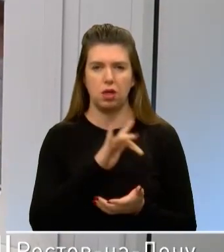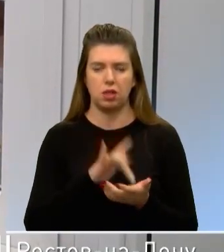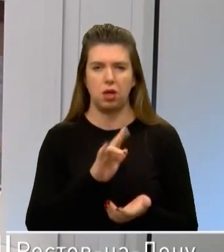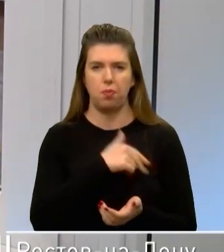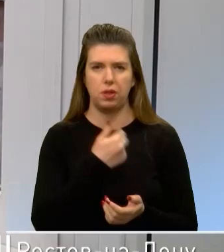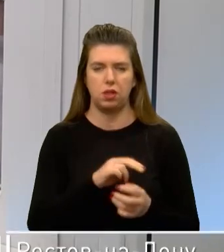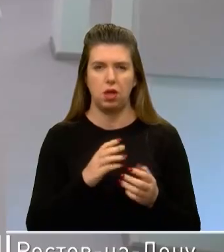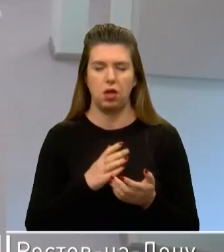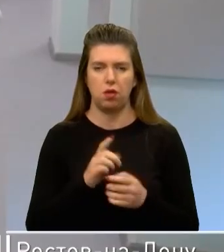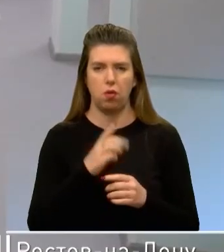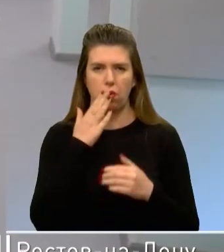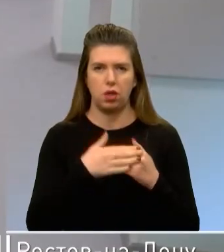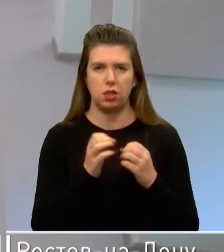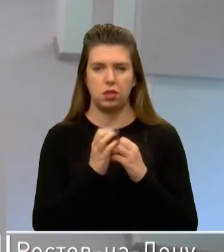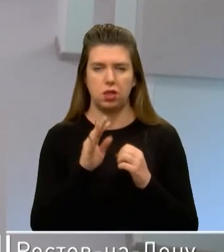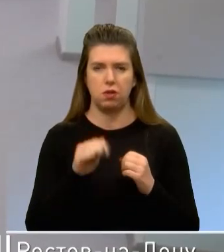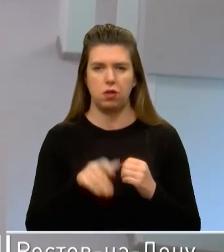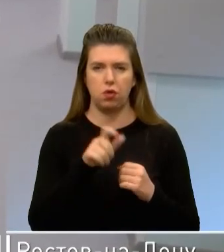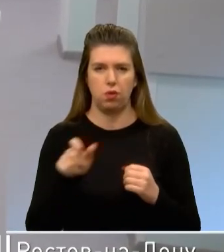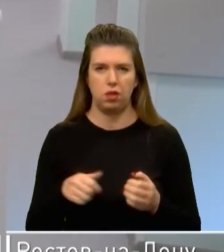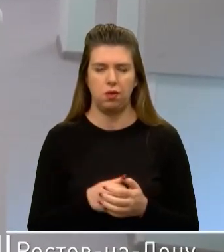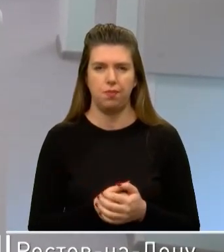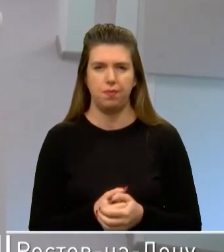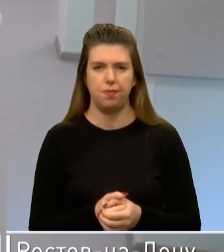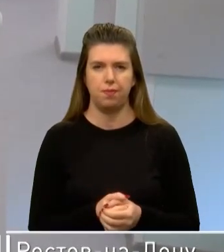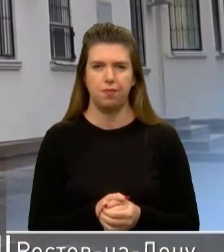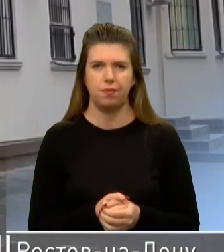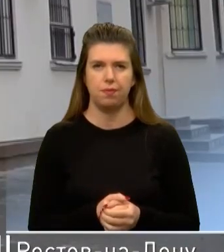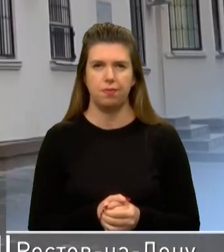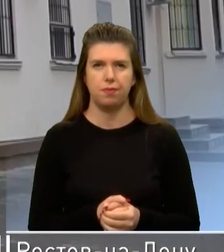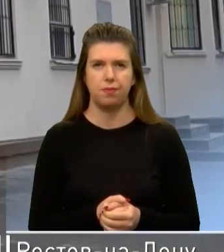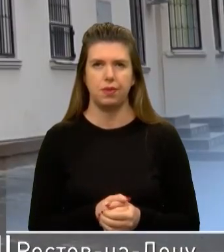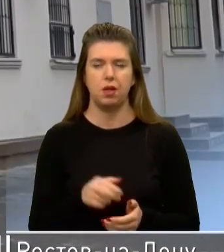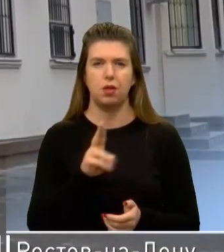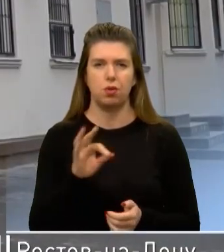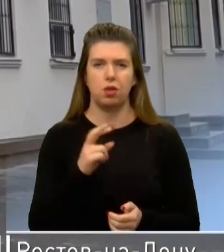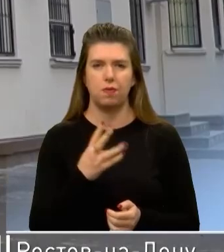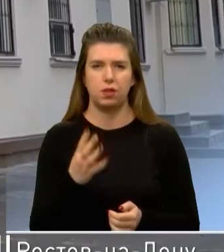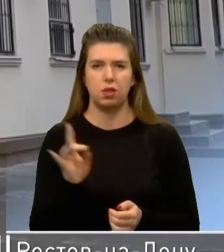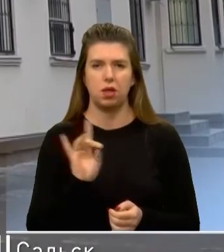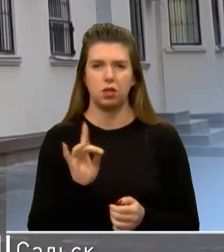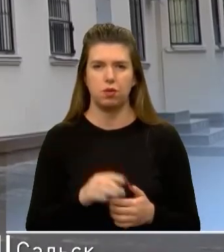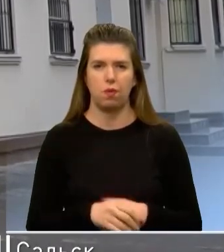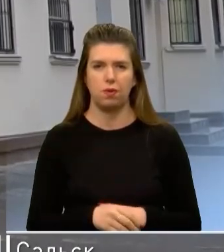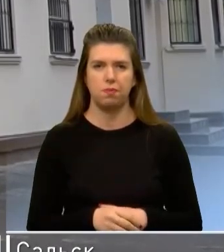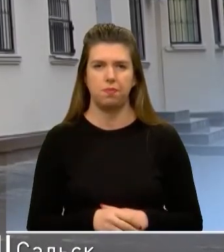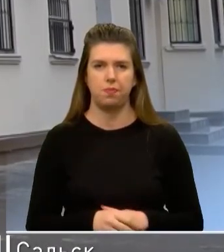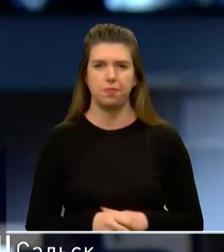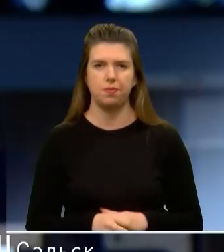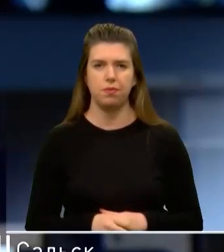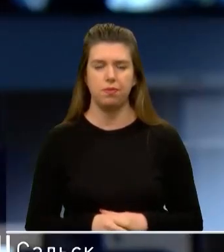поликлиника обслуживает около 14.000 человек Татьяна Синицина Владимир луцкий дон24 Ростов надону